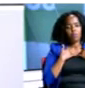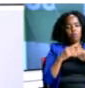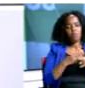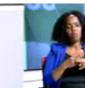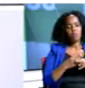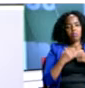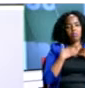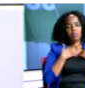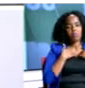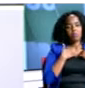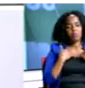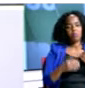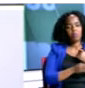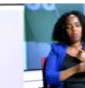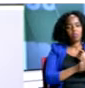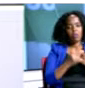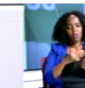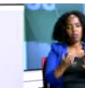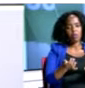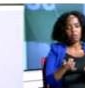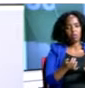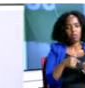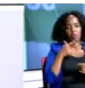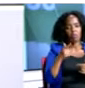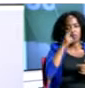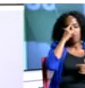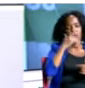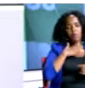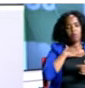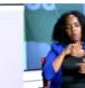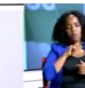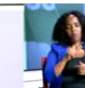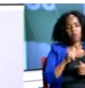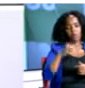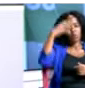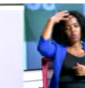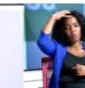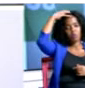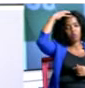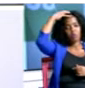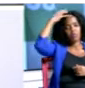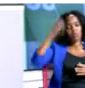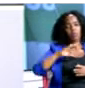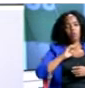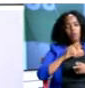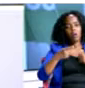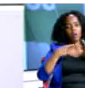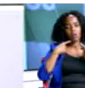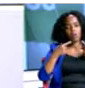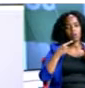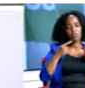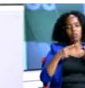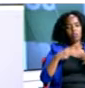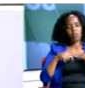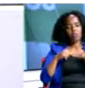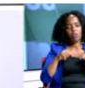muraasni jira biyya keessa garuu haga barbaadamu jira jennee si dhamannu kana mootummaa wajjin walqunnamtii humni haasawaadhaaf yaalaa